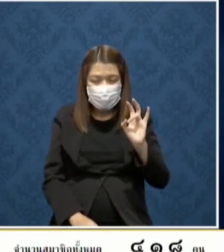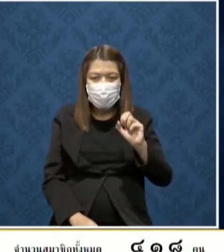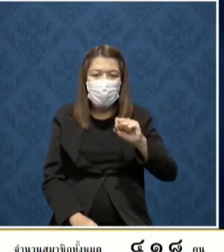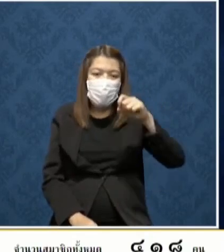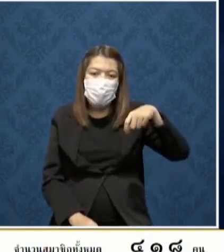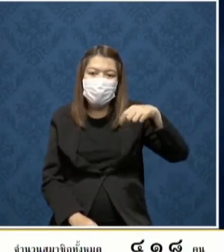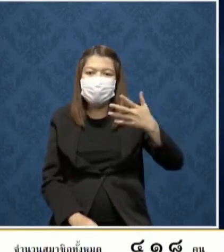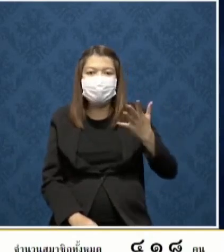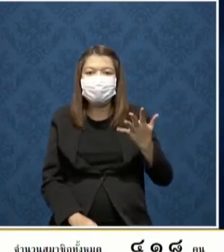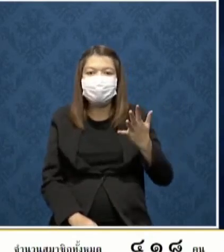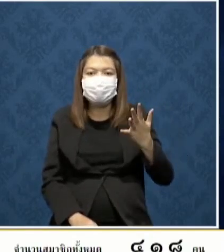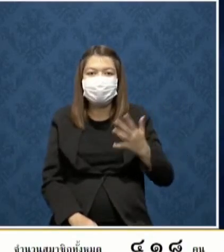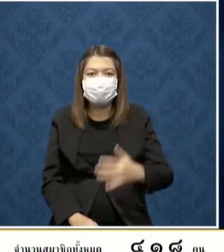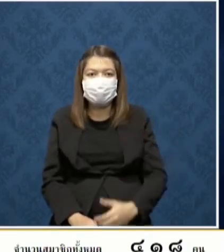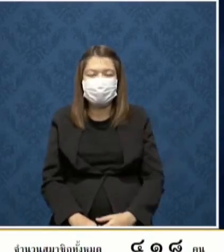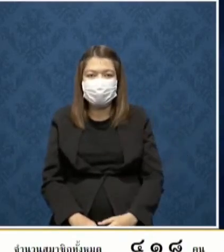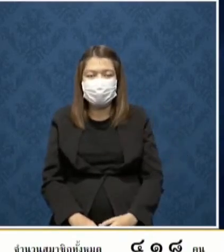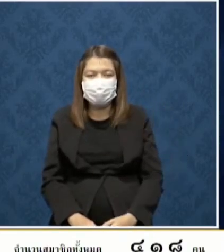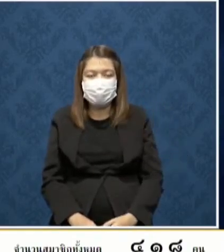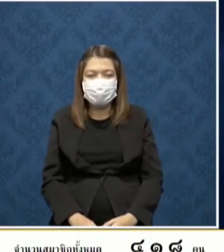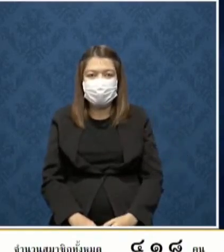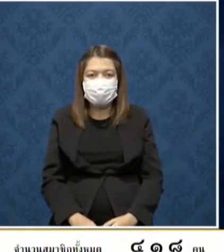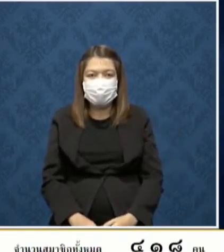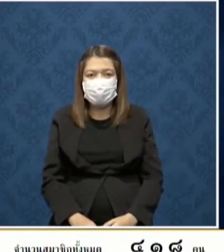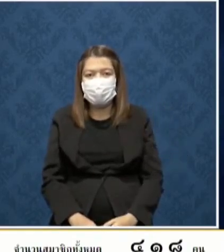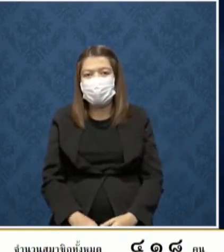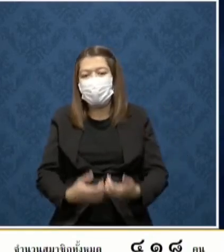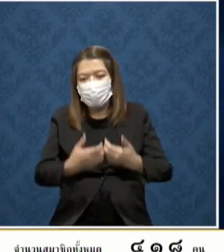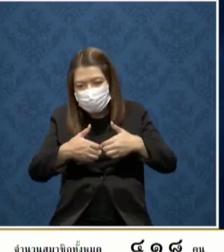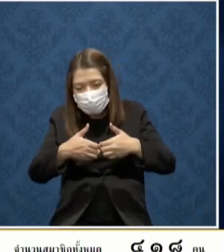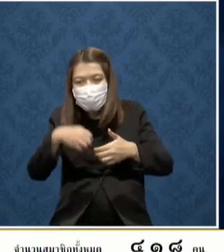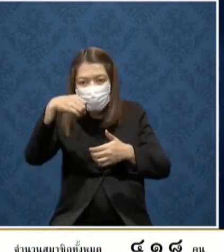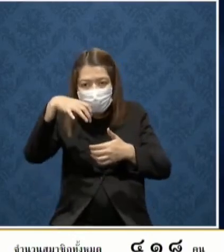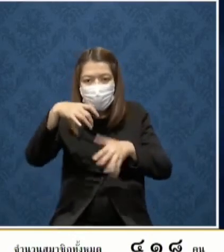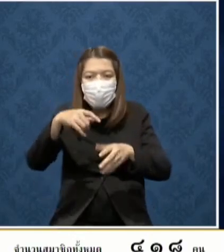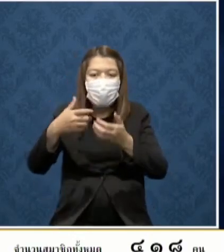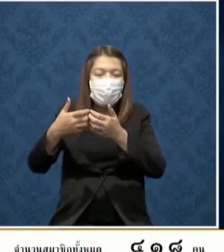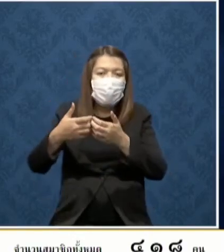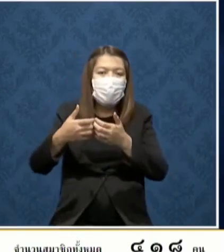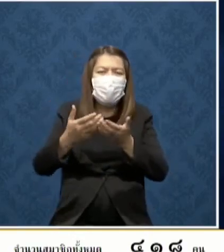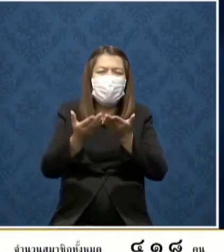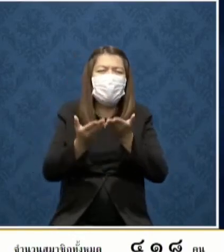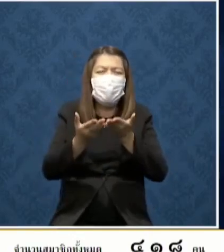กแผนครับคุสามารไเข้าท้มเคยต refหงขรื่องกำเมิดไฟ้าได้คำถามคือ proc.เขาอทำงานกยไครับ